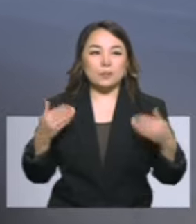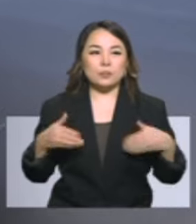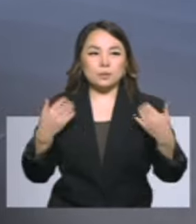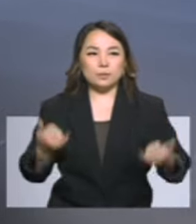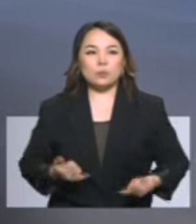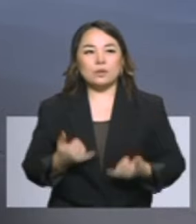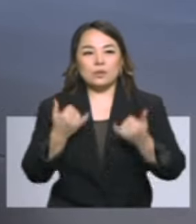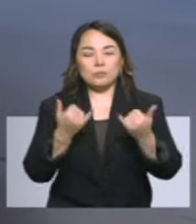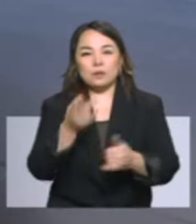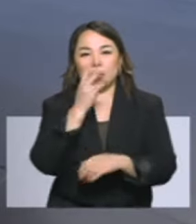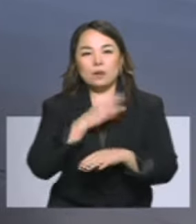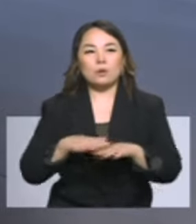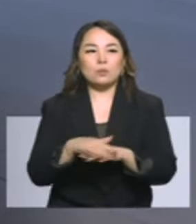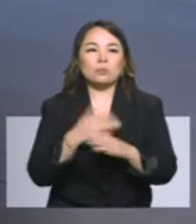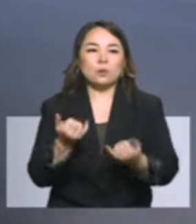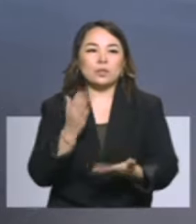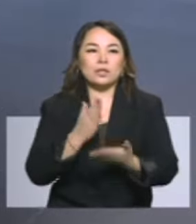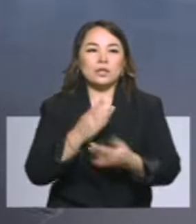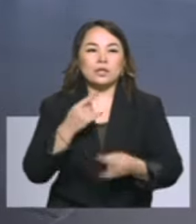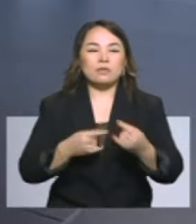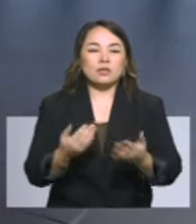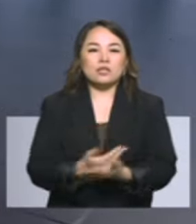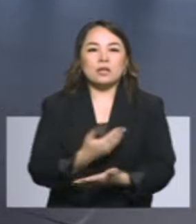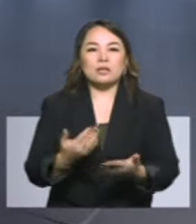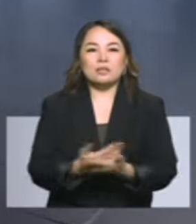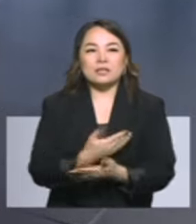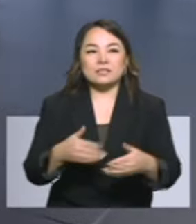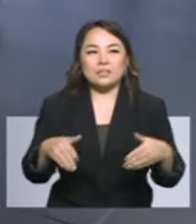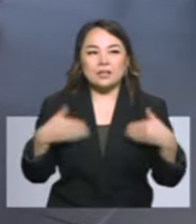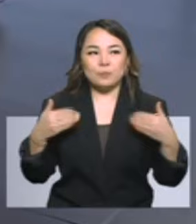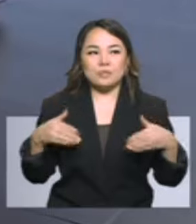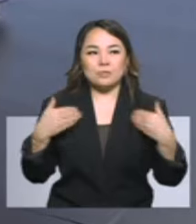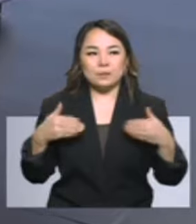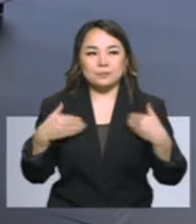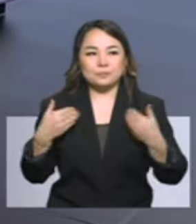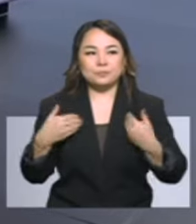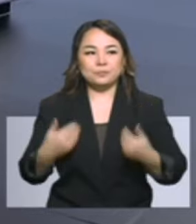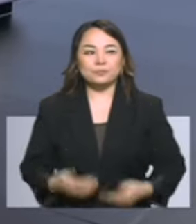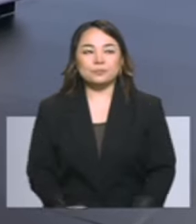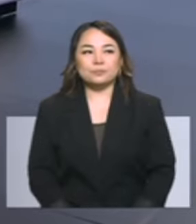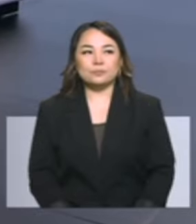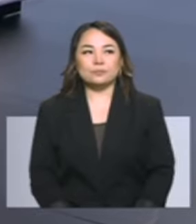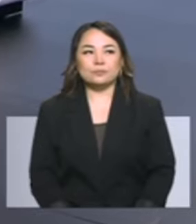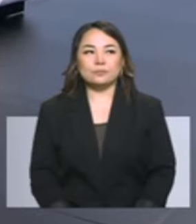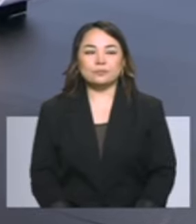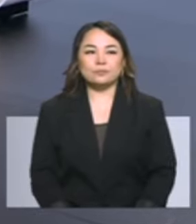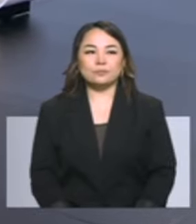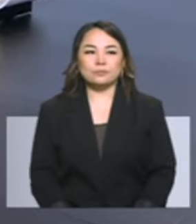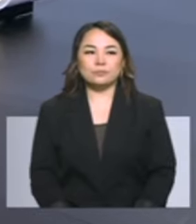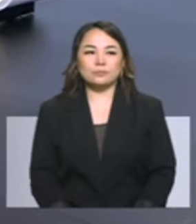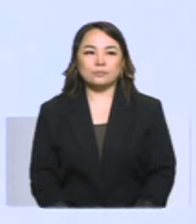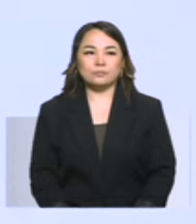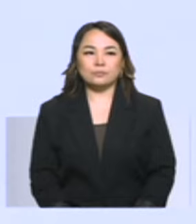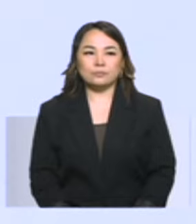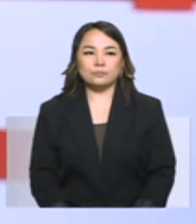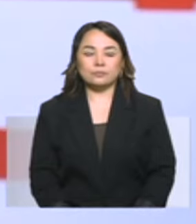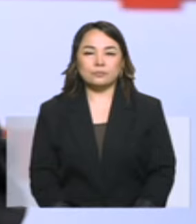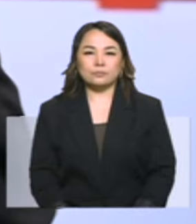Ассаламу алейкум, қымбат көрермен, ұлттық арнаның тікелей эфирінде ақпарат, студияда Асылбек Данияр және сурдо аудармашы әріптесім Шырын Жанғабыл.